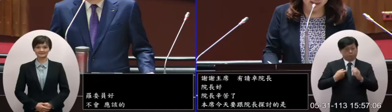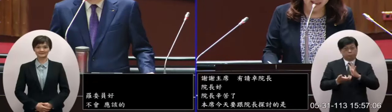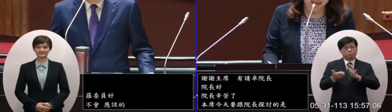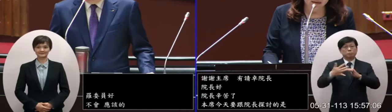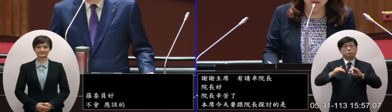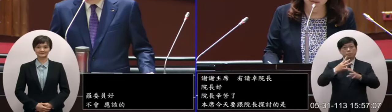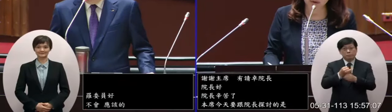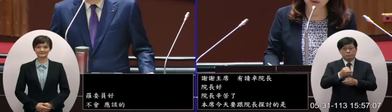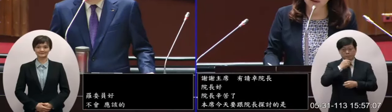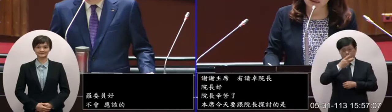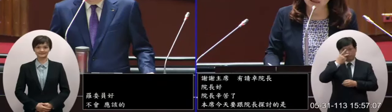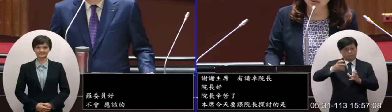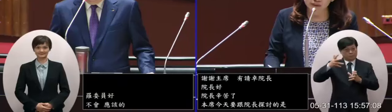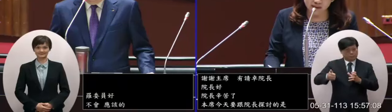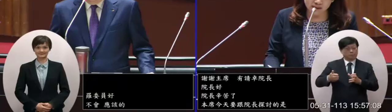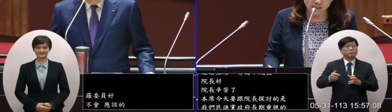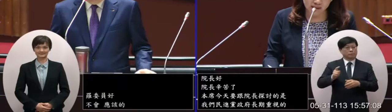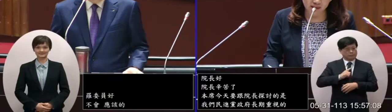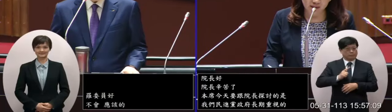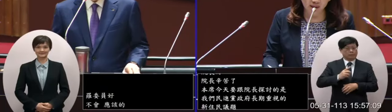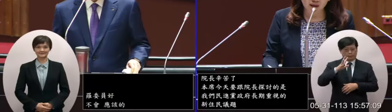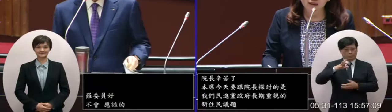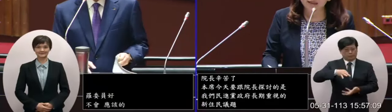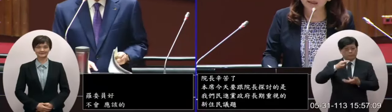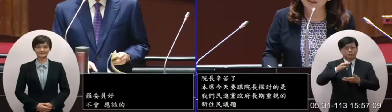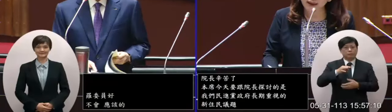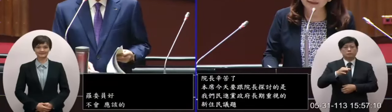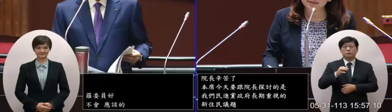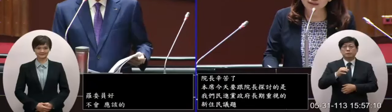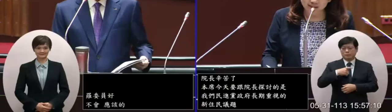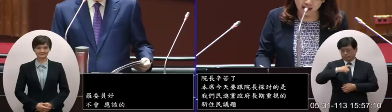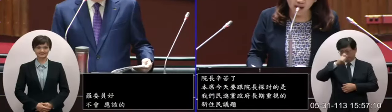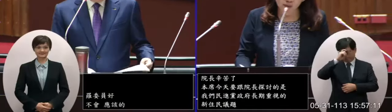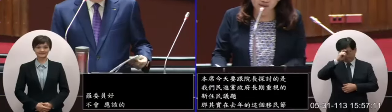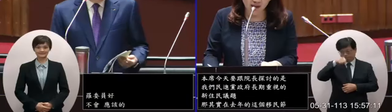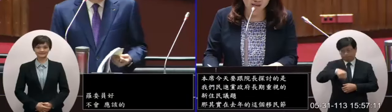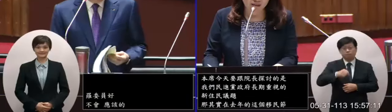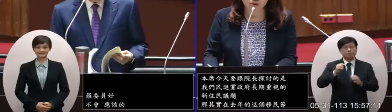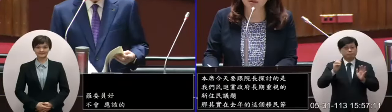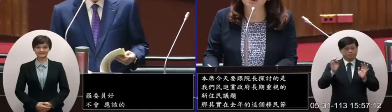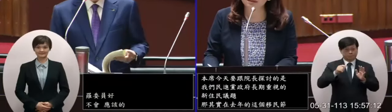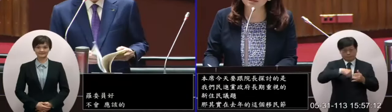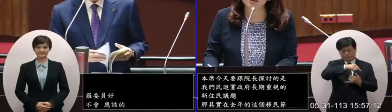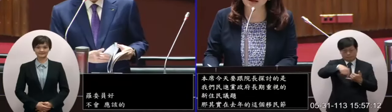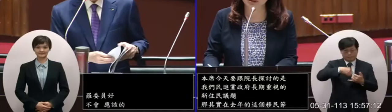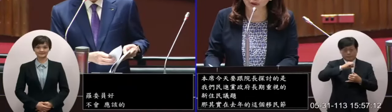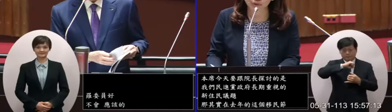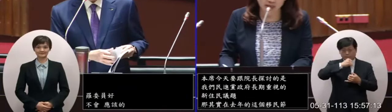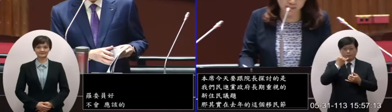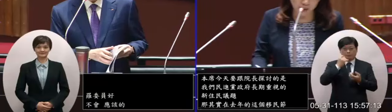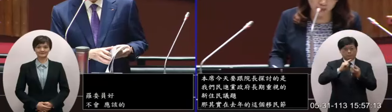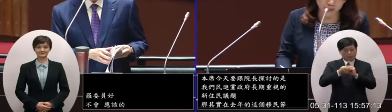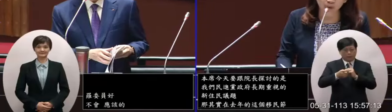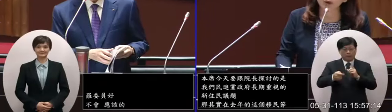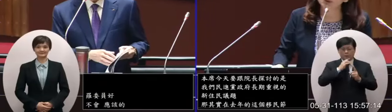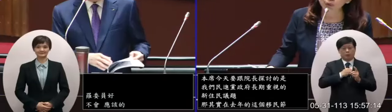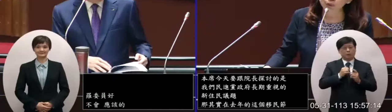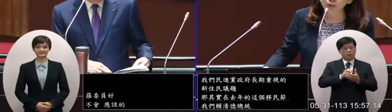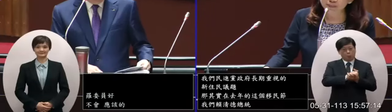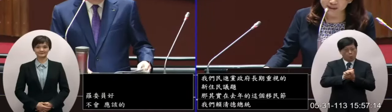我们的赖清德总统他就有特别提到，期盼将台湾打造成更加友善包